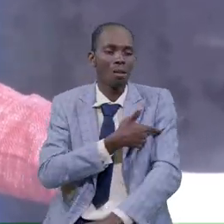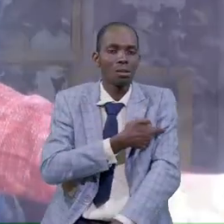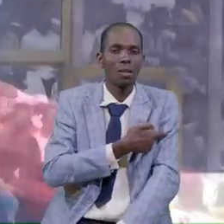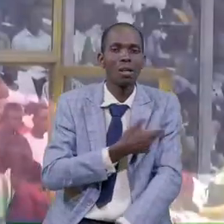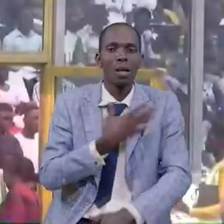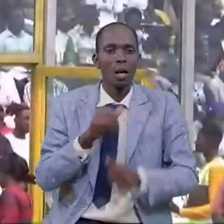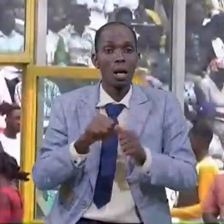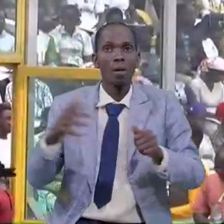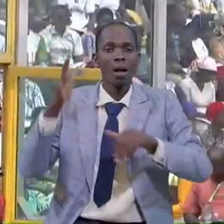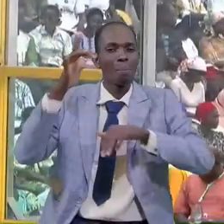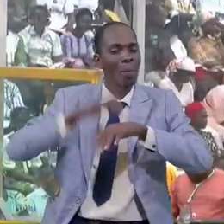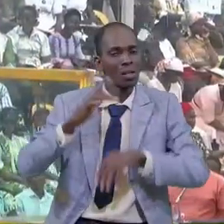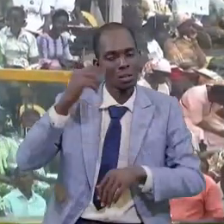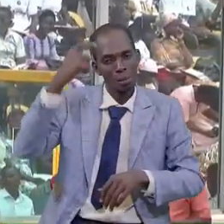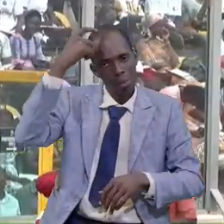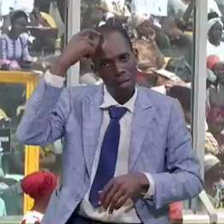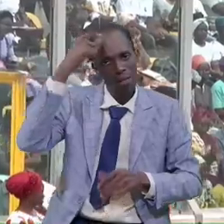et ça rentre dans leur cerveau.